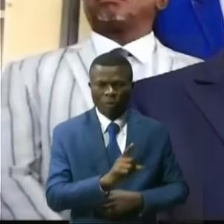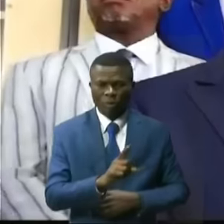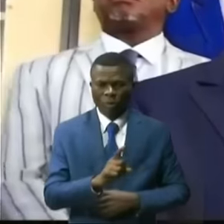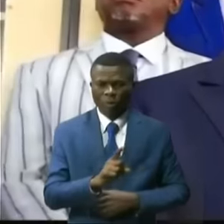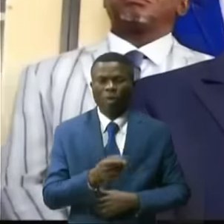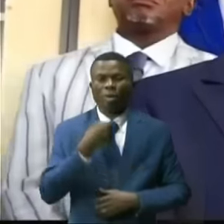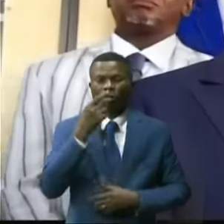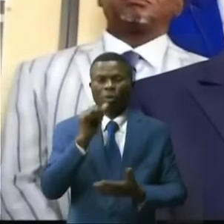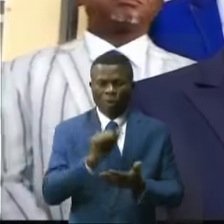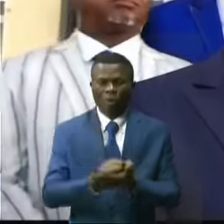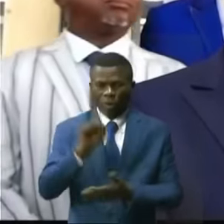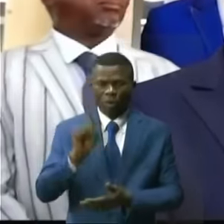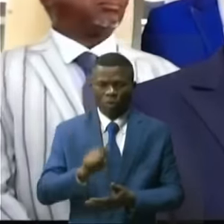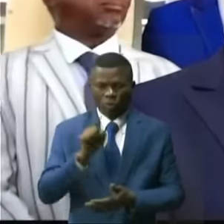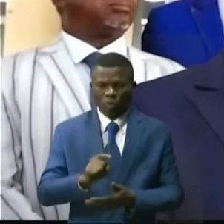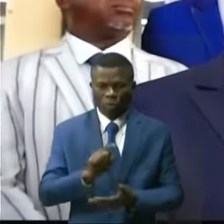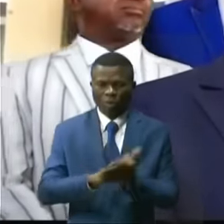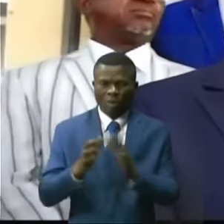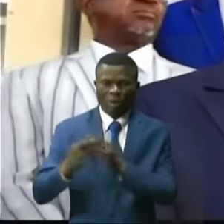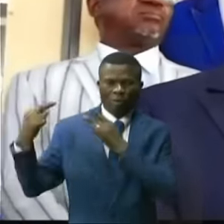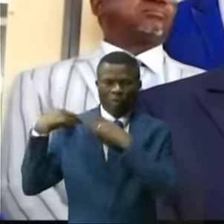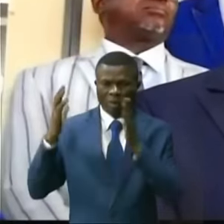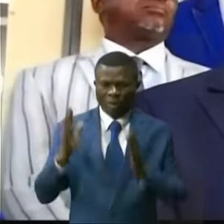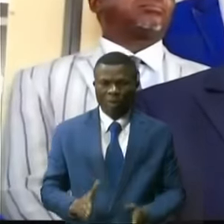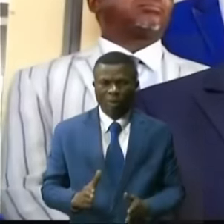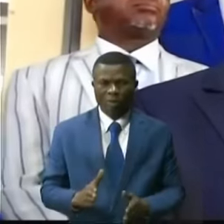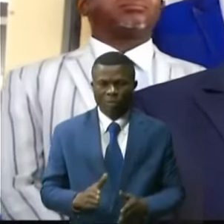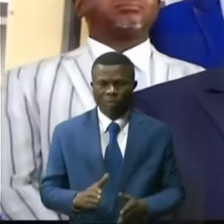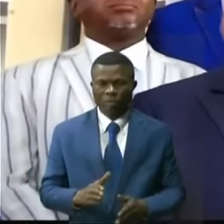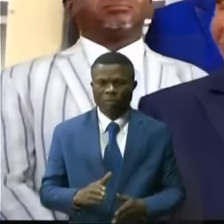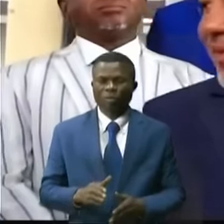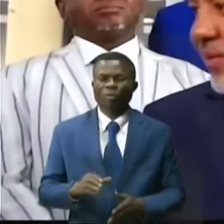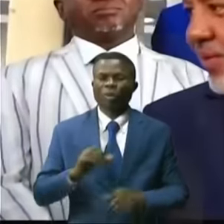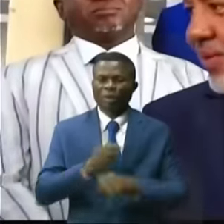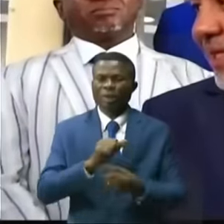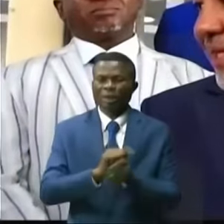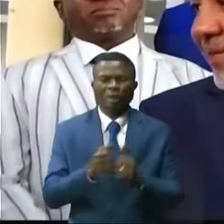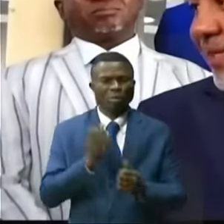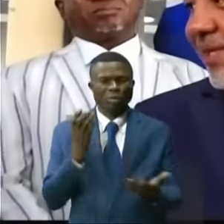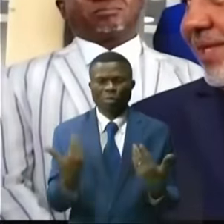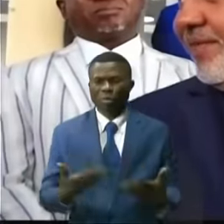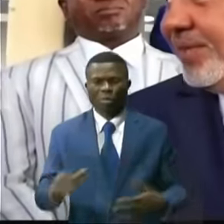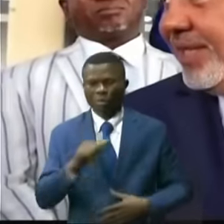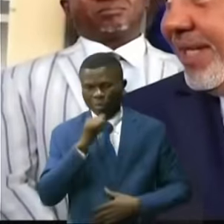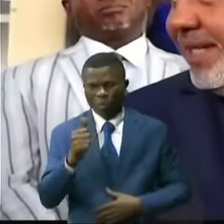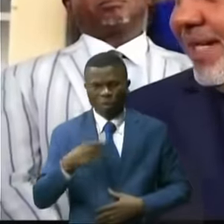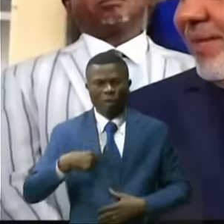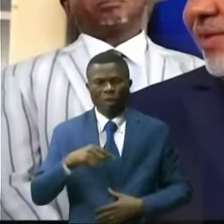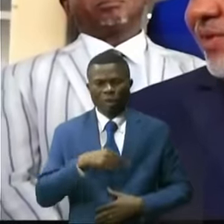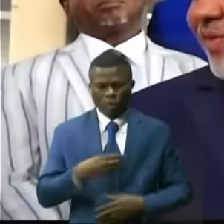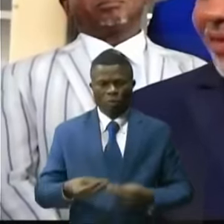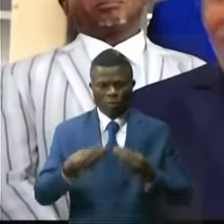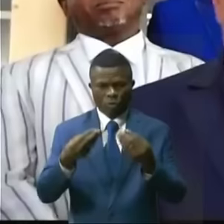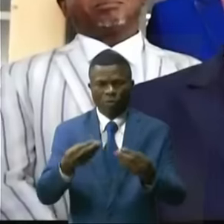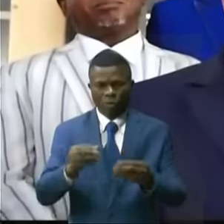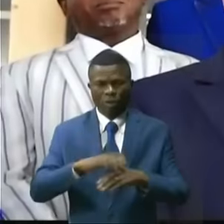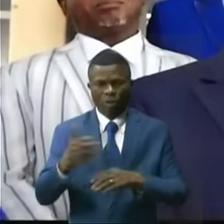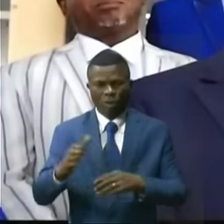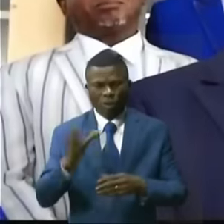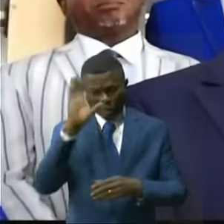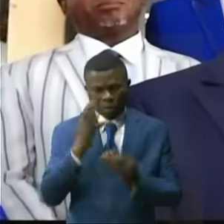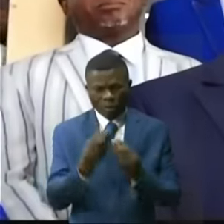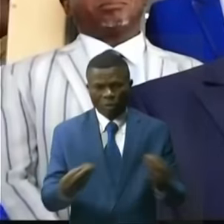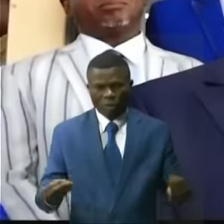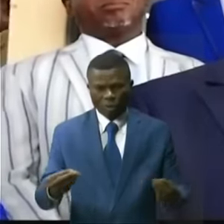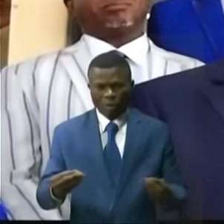je le cite doit prendre ses responsabilités il ne faut pas frir les problèmes nous allons nous concerter nous allons les affronter et nous allons trouver une solution